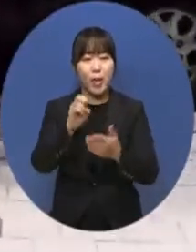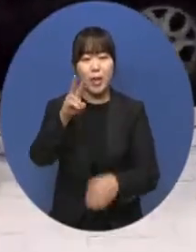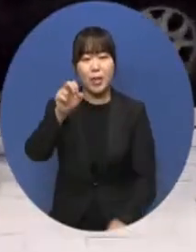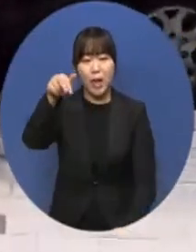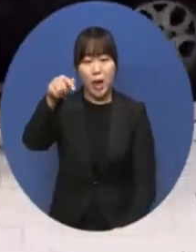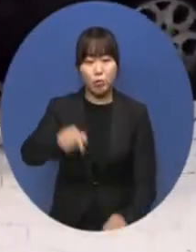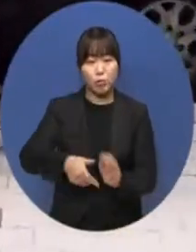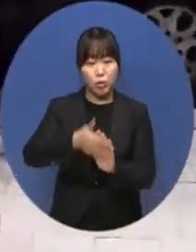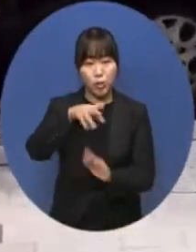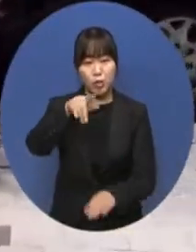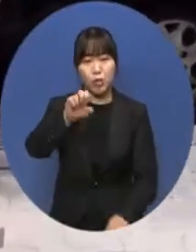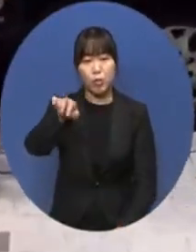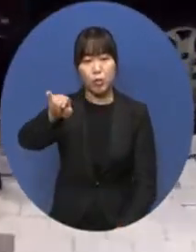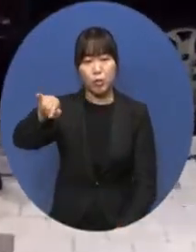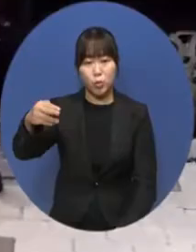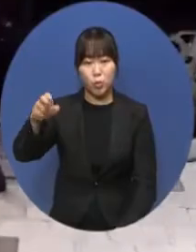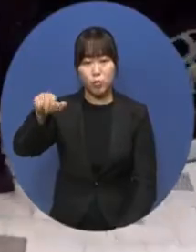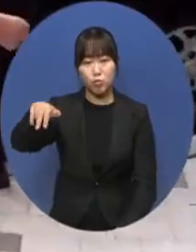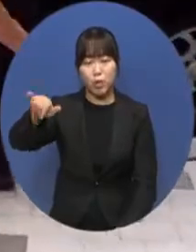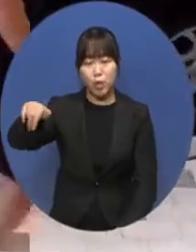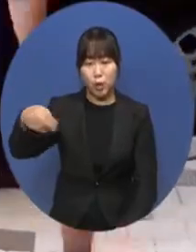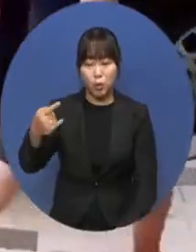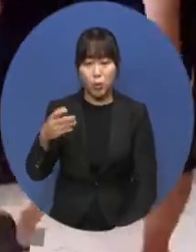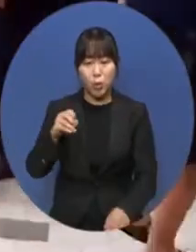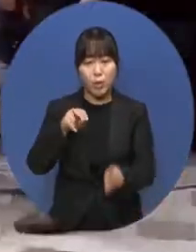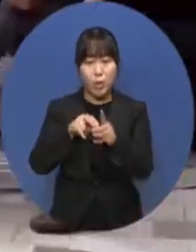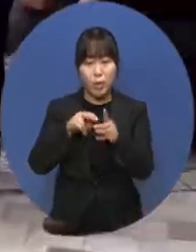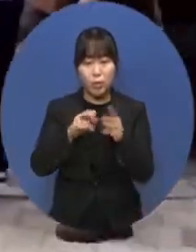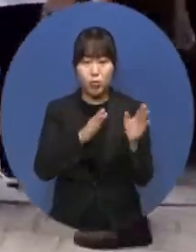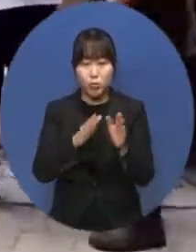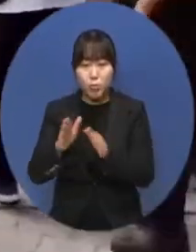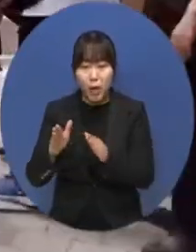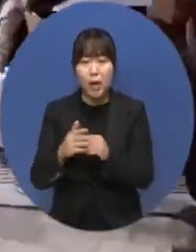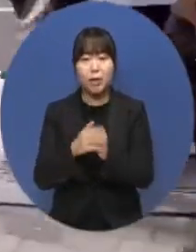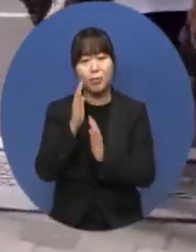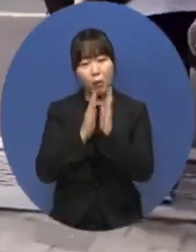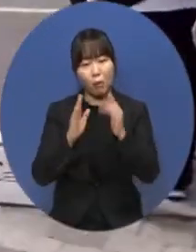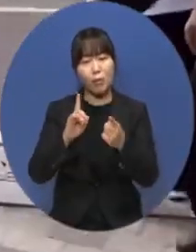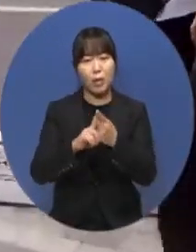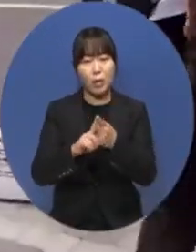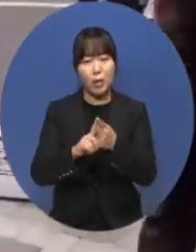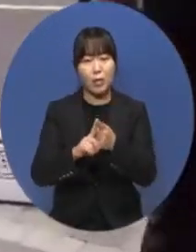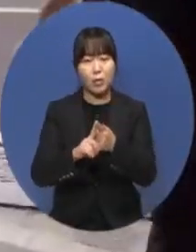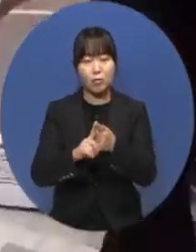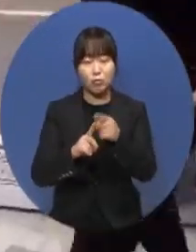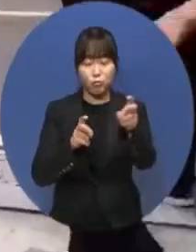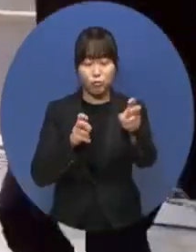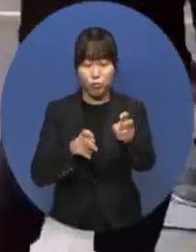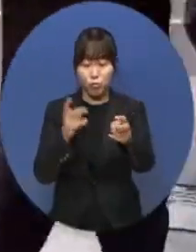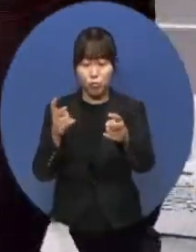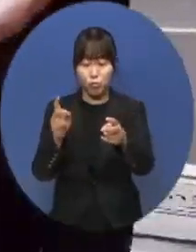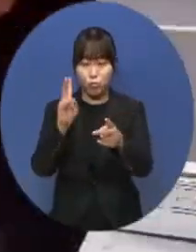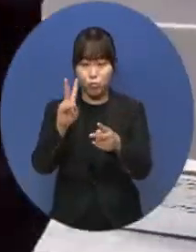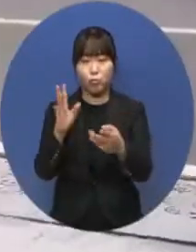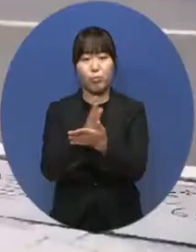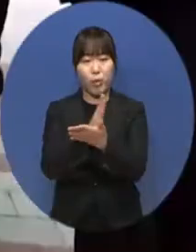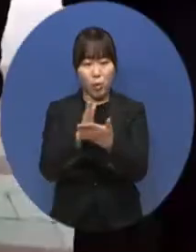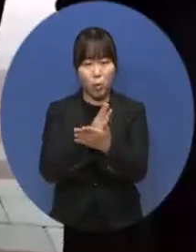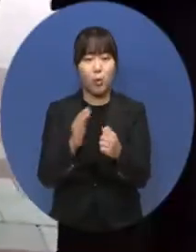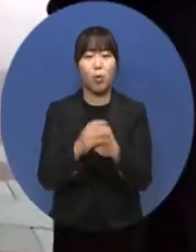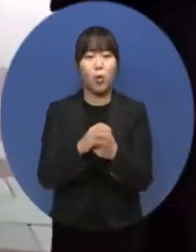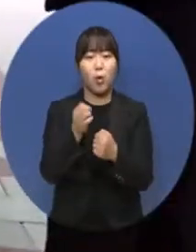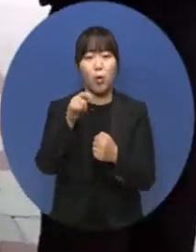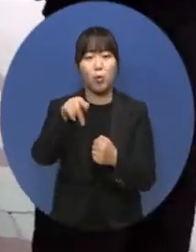양주시 청솔 유기농 센터에서 준비해 놓은 농산물을 두 대의 차량으로 나눠 싣고 양주시 옥정동